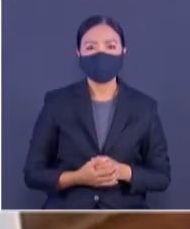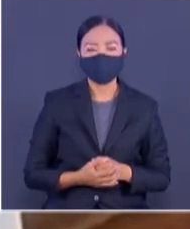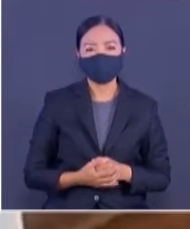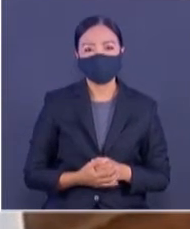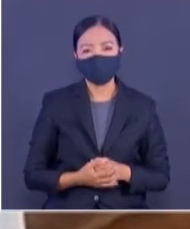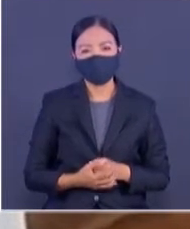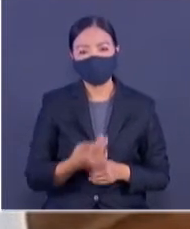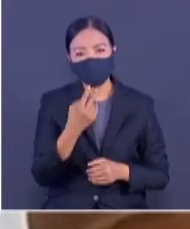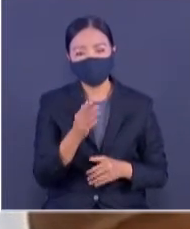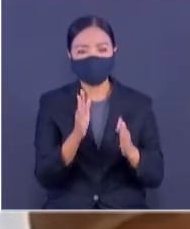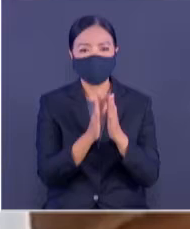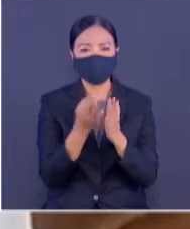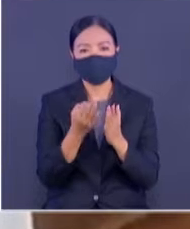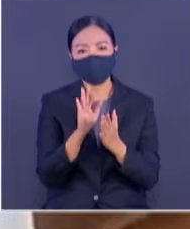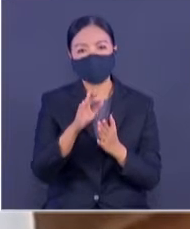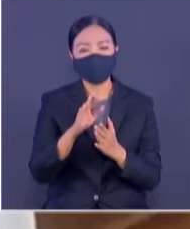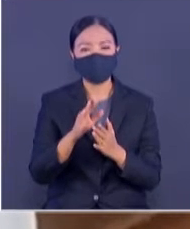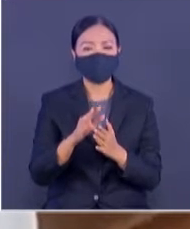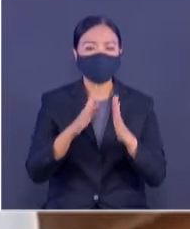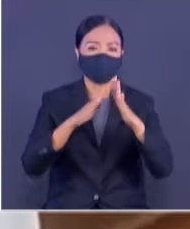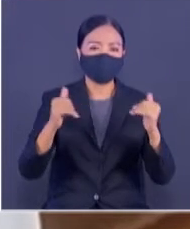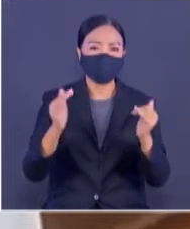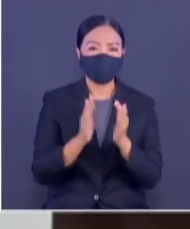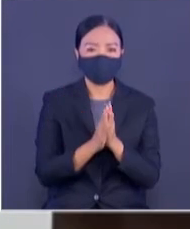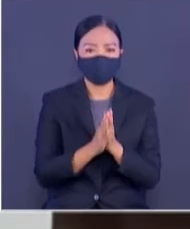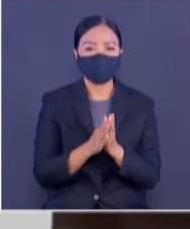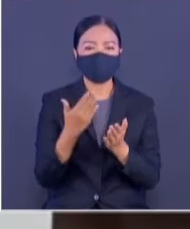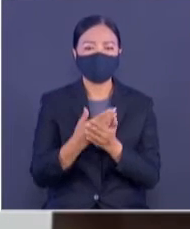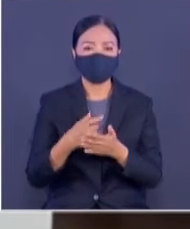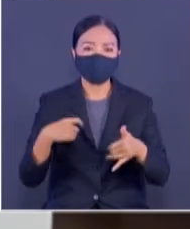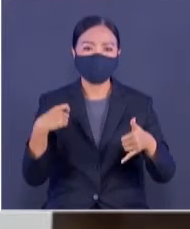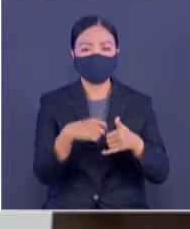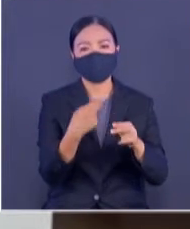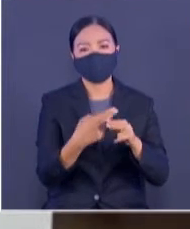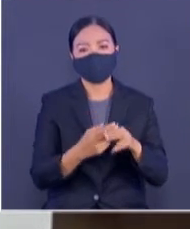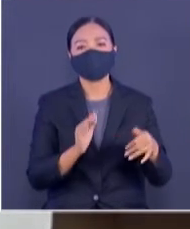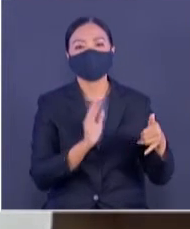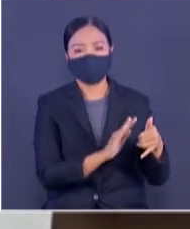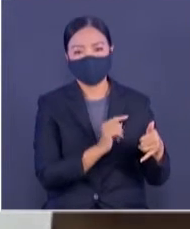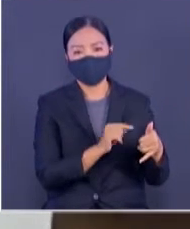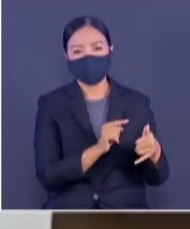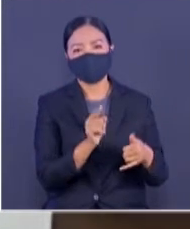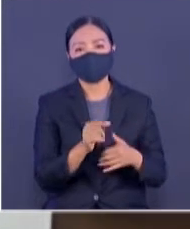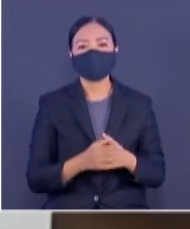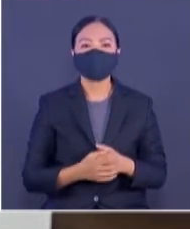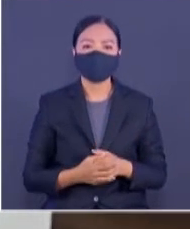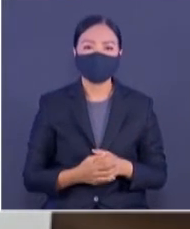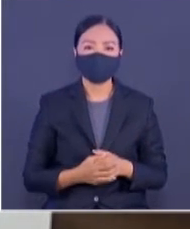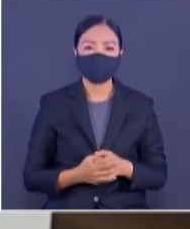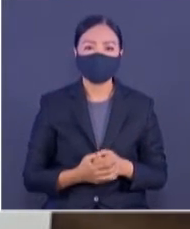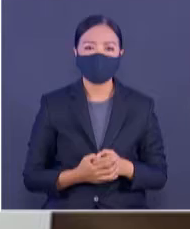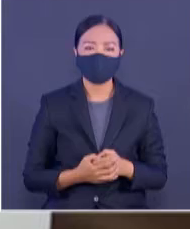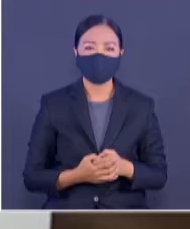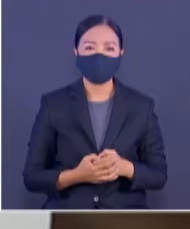ข้อความจาก Facebook ของทางวัดแต่ว่าเวลาโอนไม่ทันได้เช็คนะฮะว่าชื่อบัญชีเป็นชื่อบัญชีวัดหรือเปล่านะฮะแต่ว่า